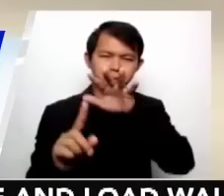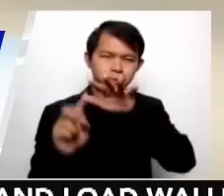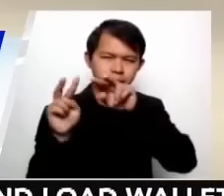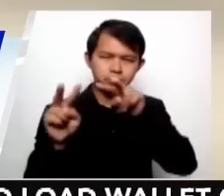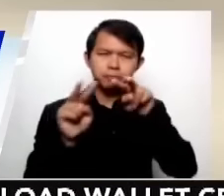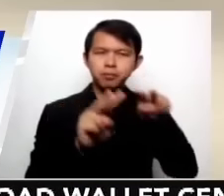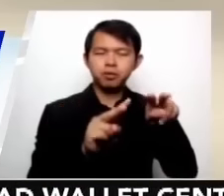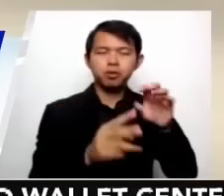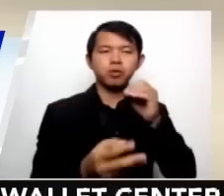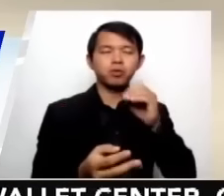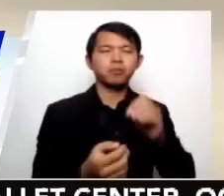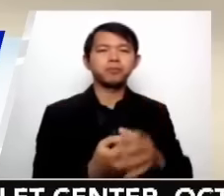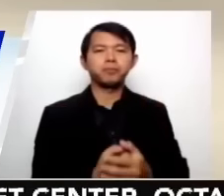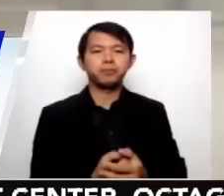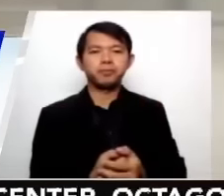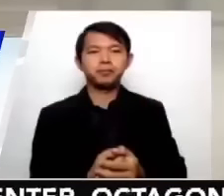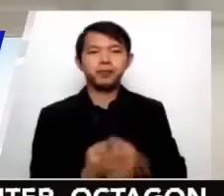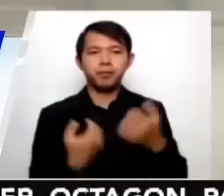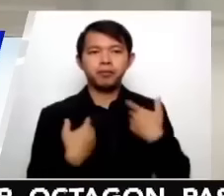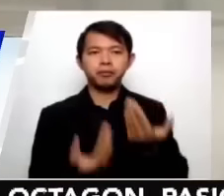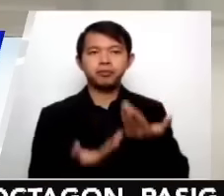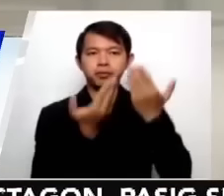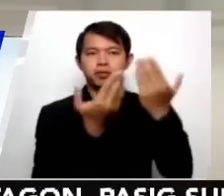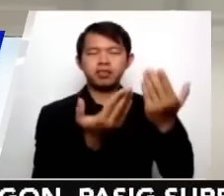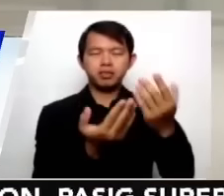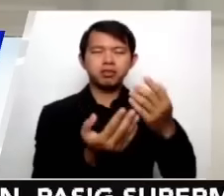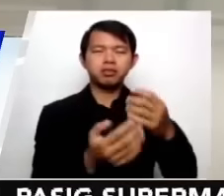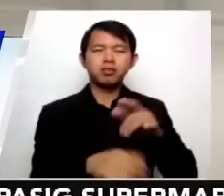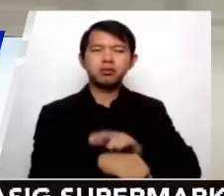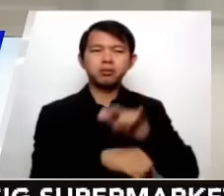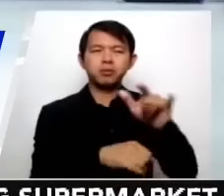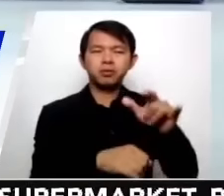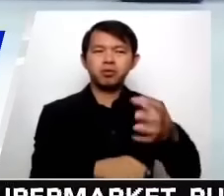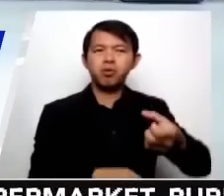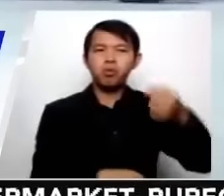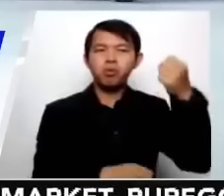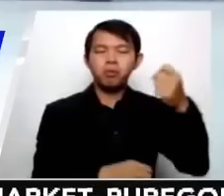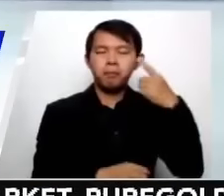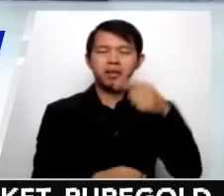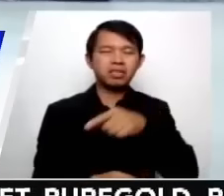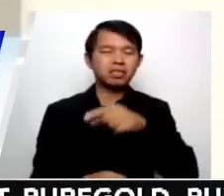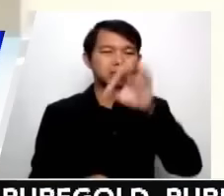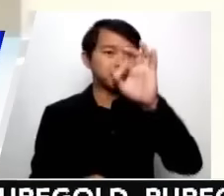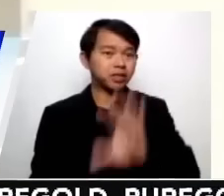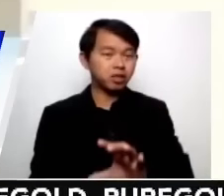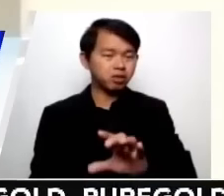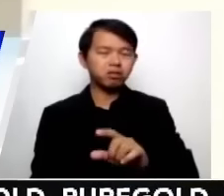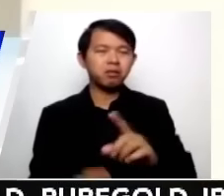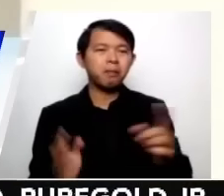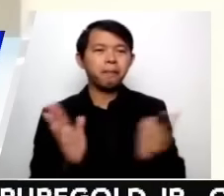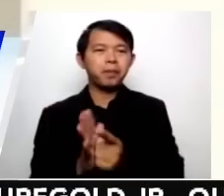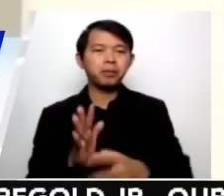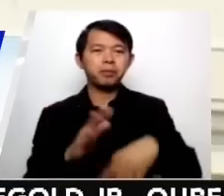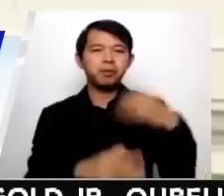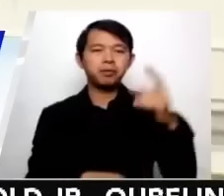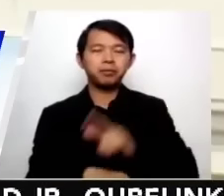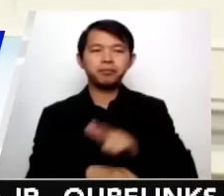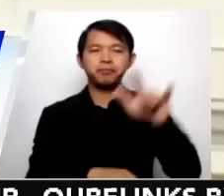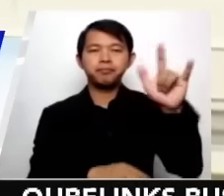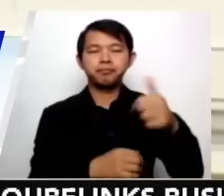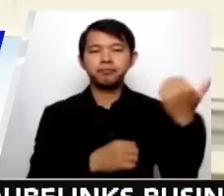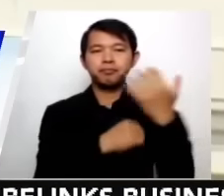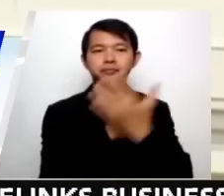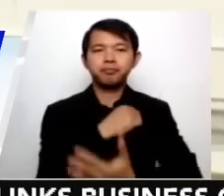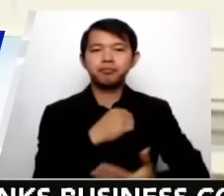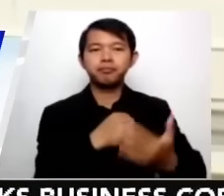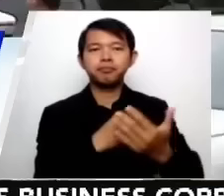ang precautionary hold departure order ang DOJ para hindi makaalis ng bansa si Kibuloy. Hihilingin din ng DOJ sa Korte